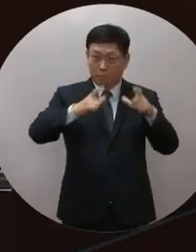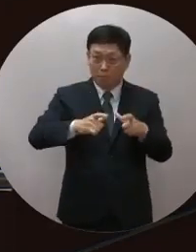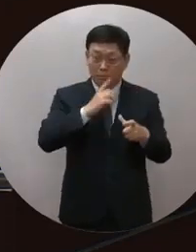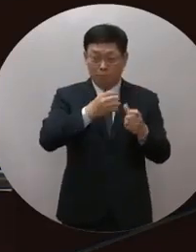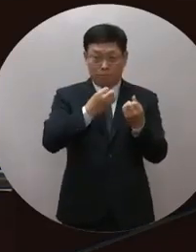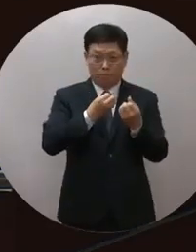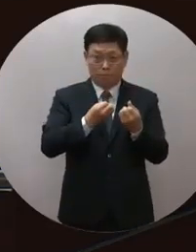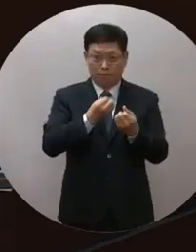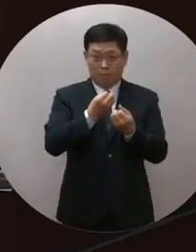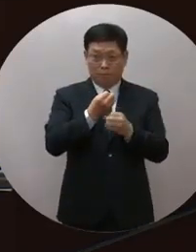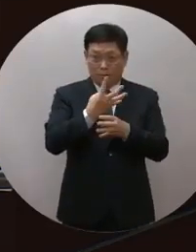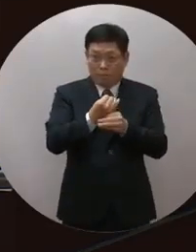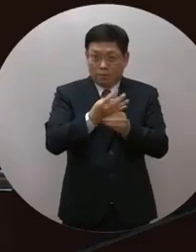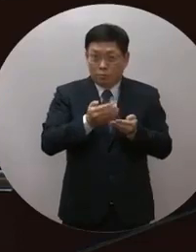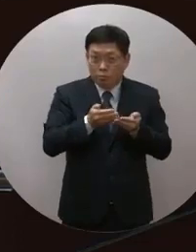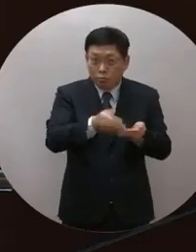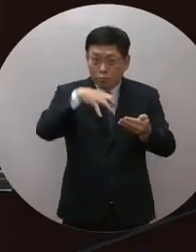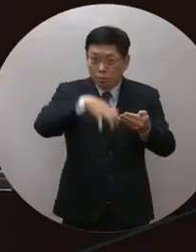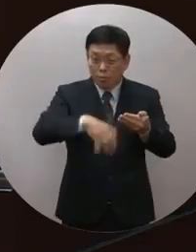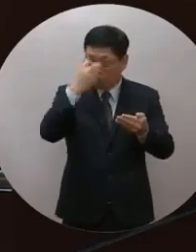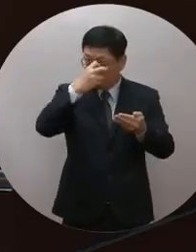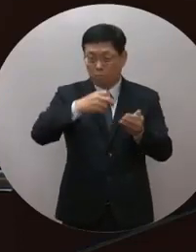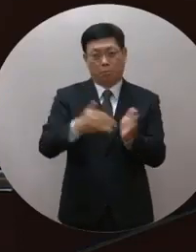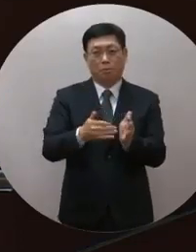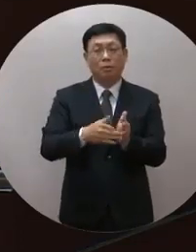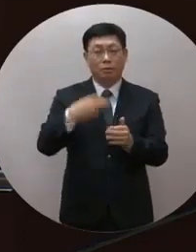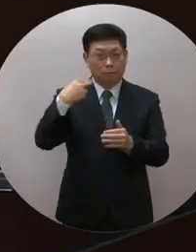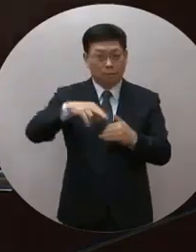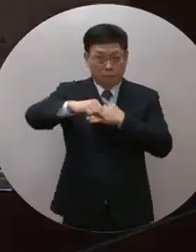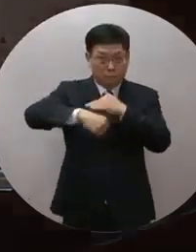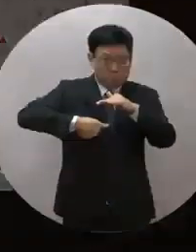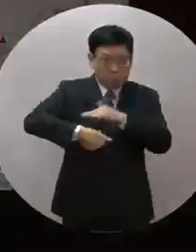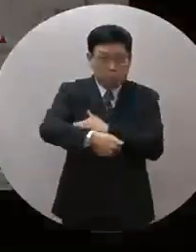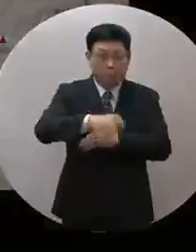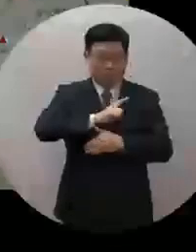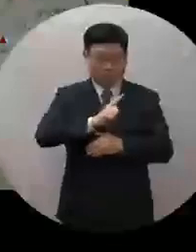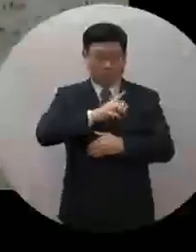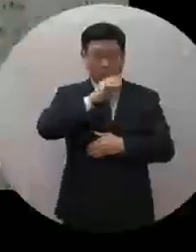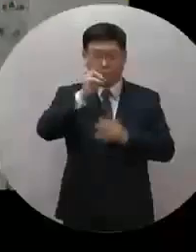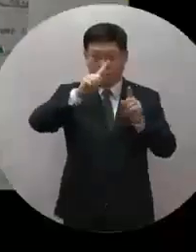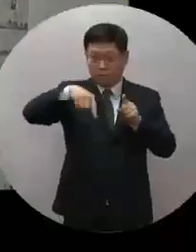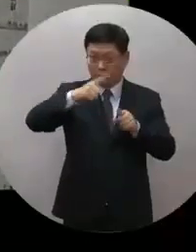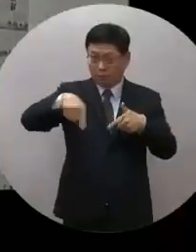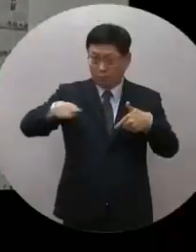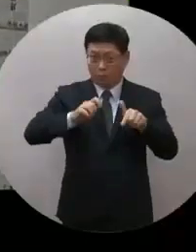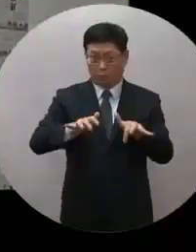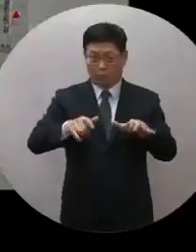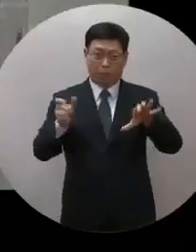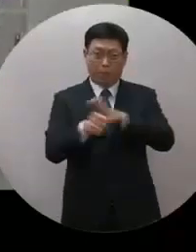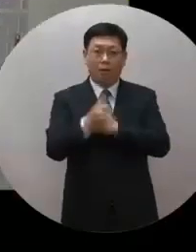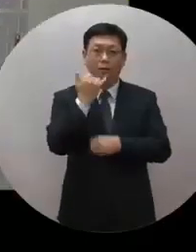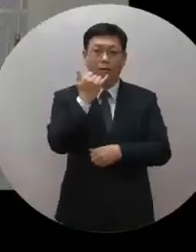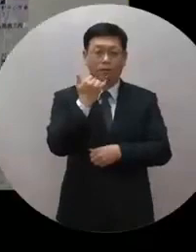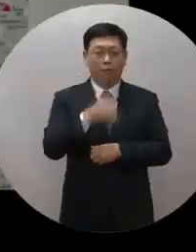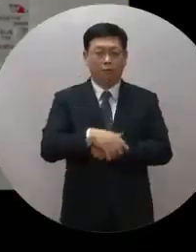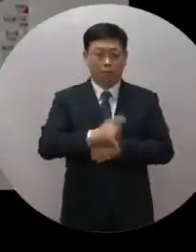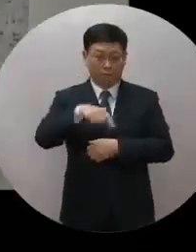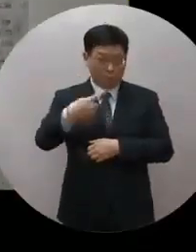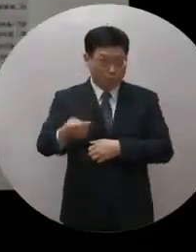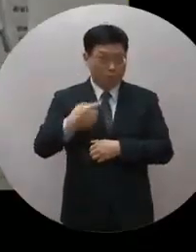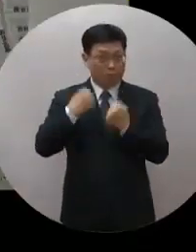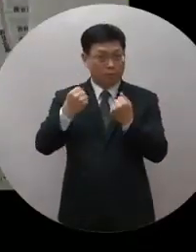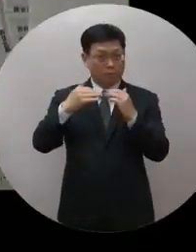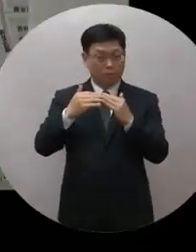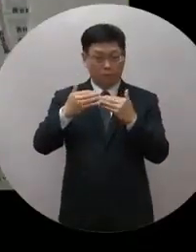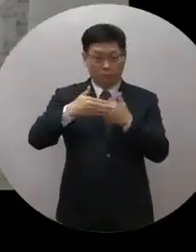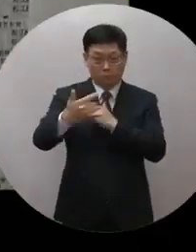结果，并且开发入境健康声明及居家检疫电子化系统，让后续的居